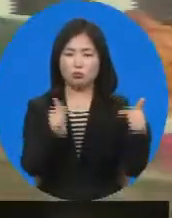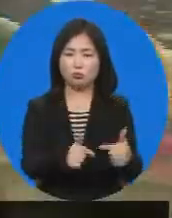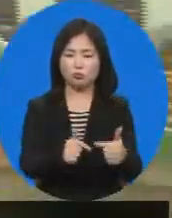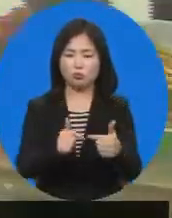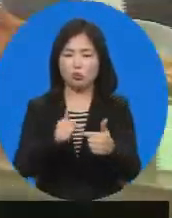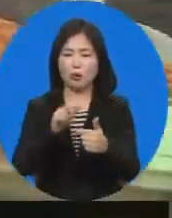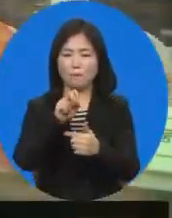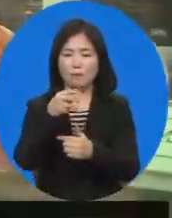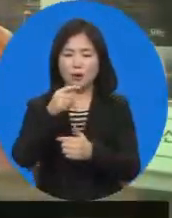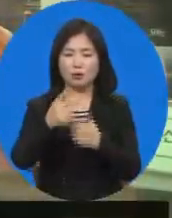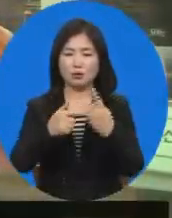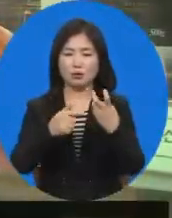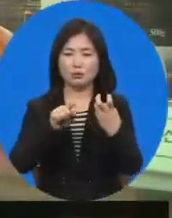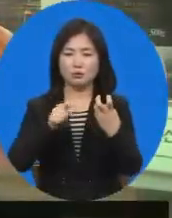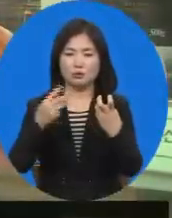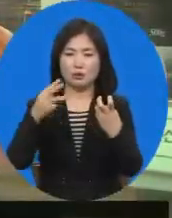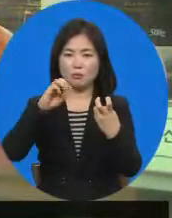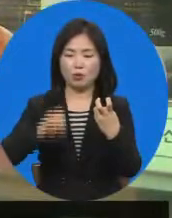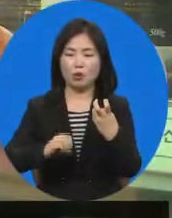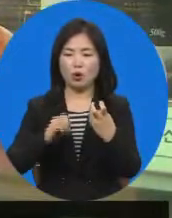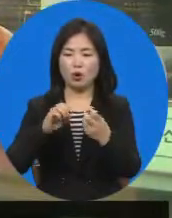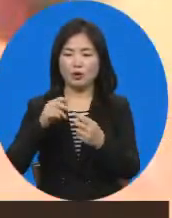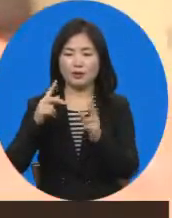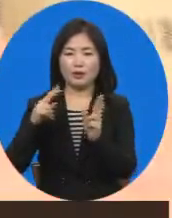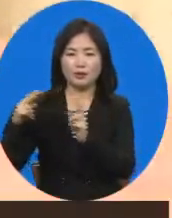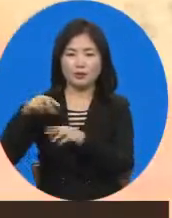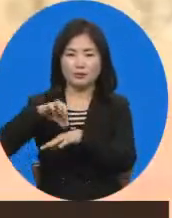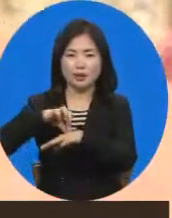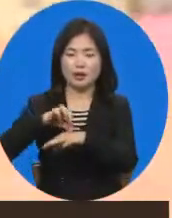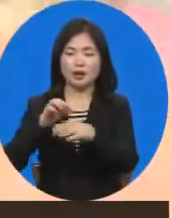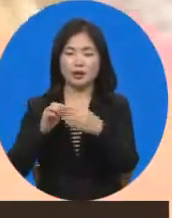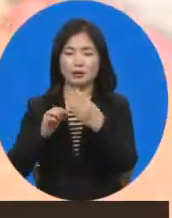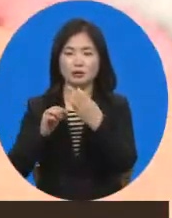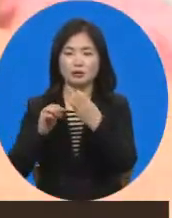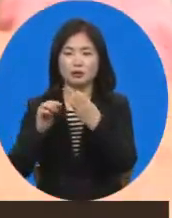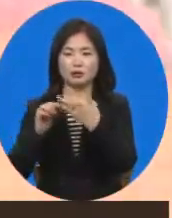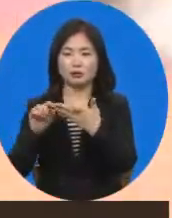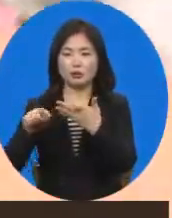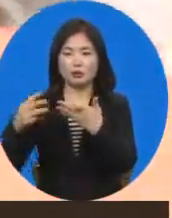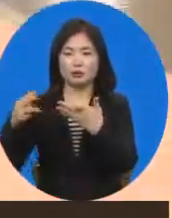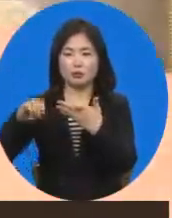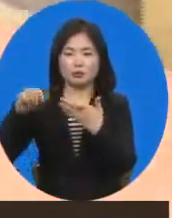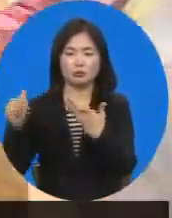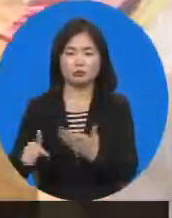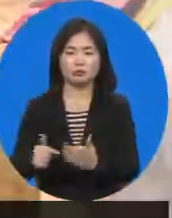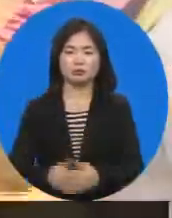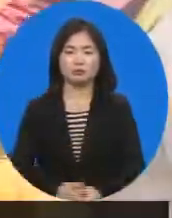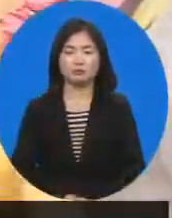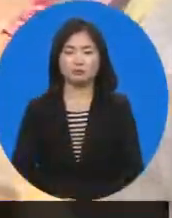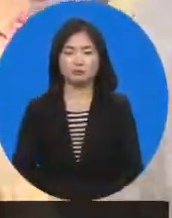멜론 20.3% 의 붉은 테에게 30 29.3% 감소했습니다